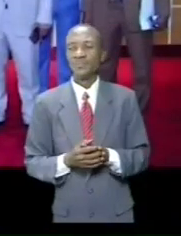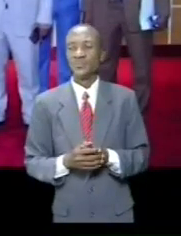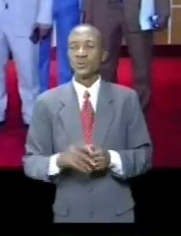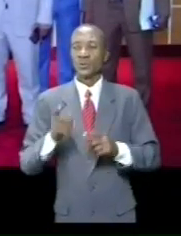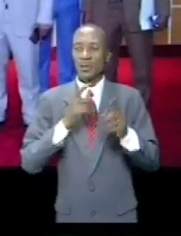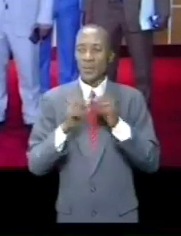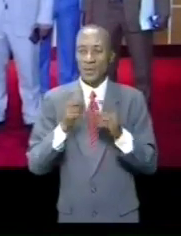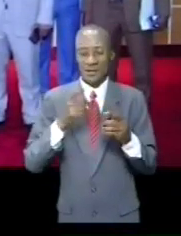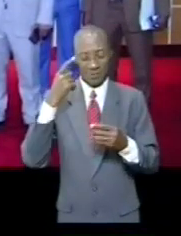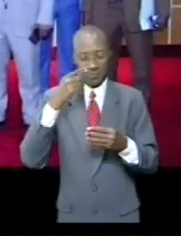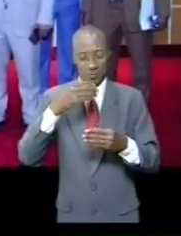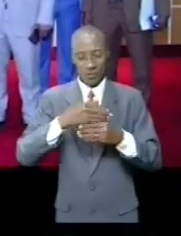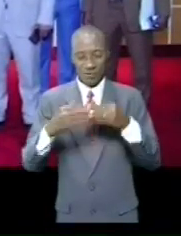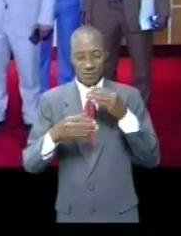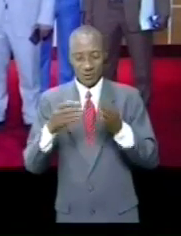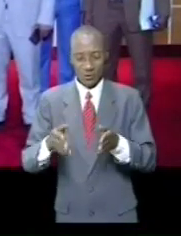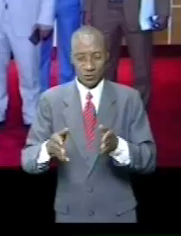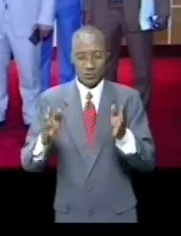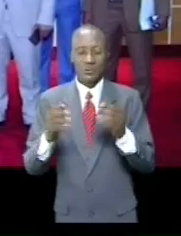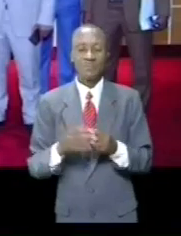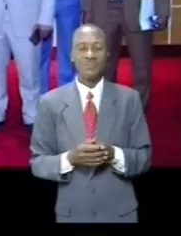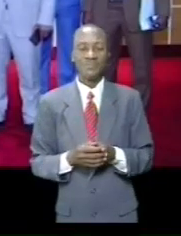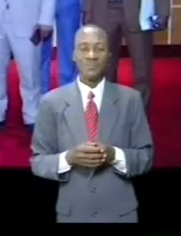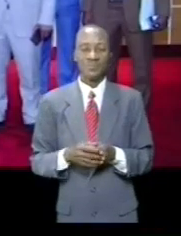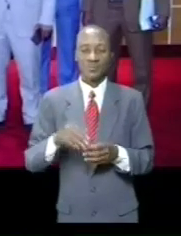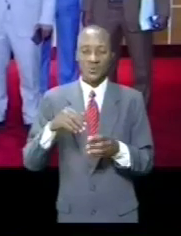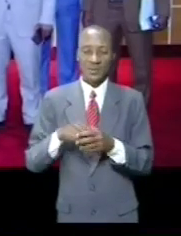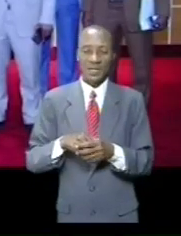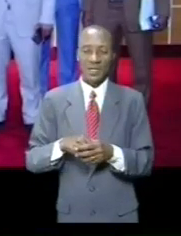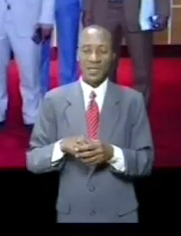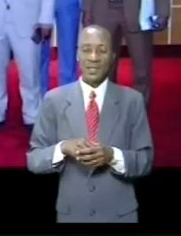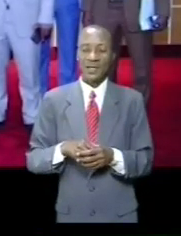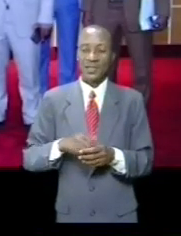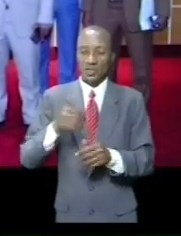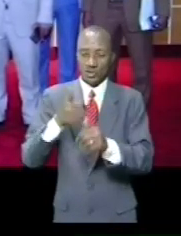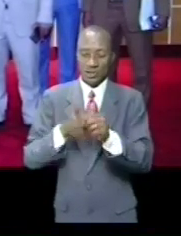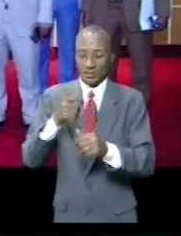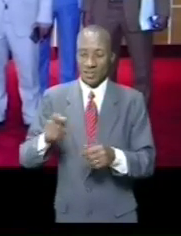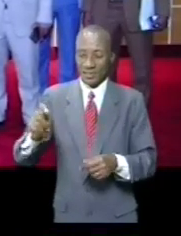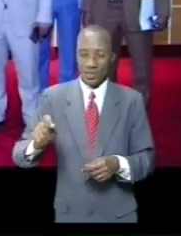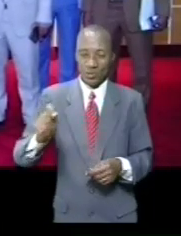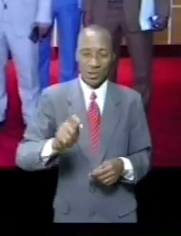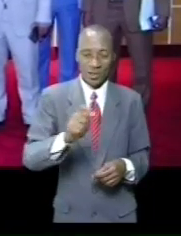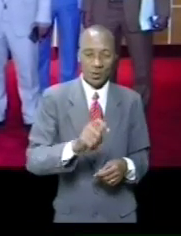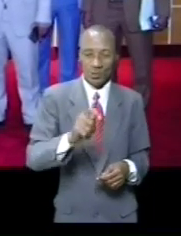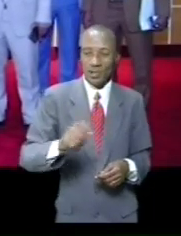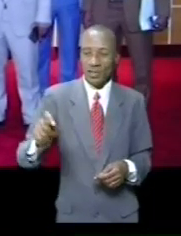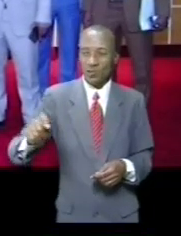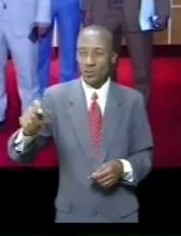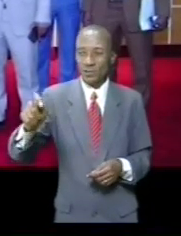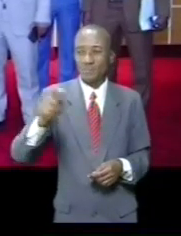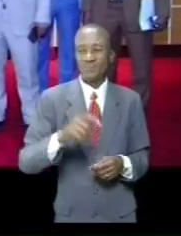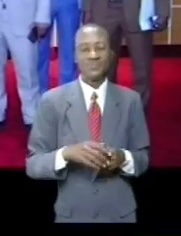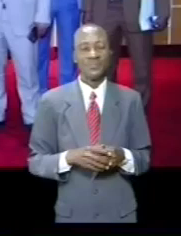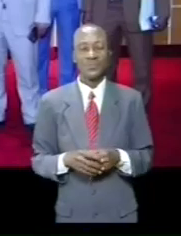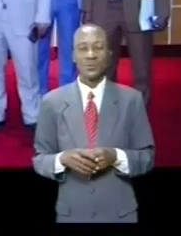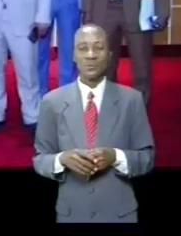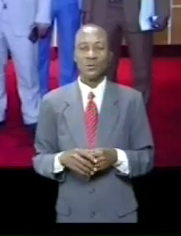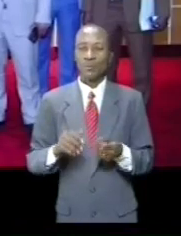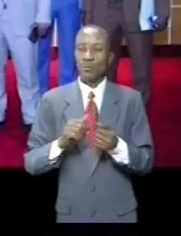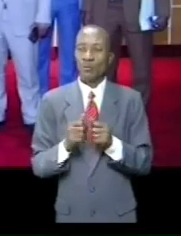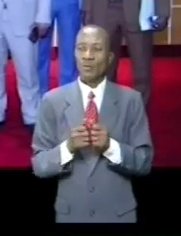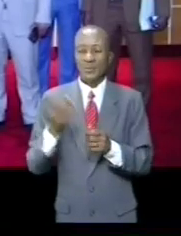des chefs-liers de territoire des sept provinces sont confrontés aux sérieux problèmes des